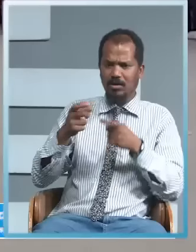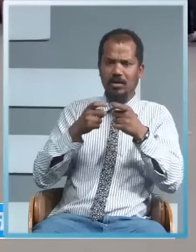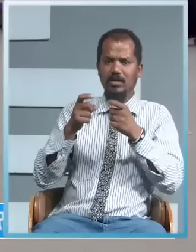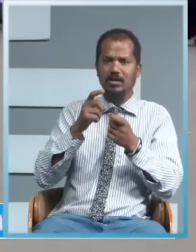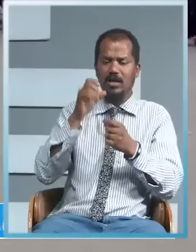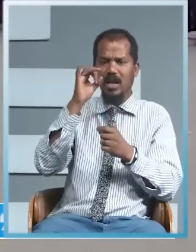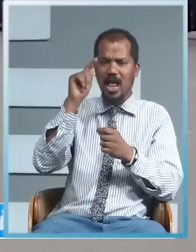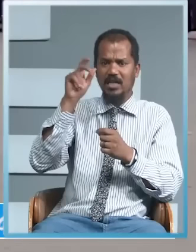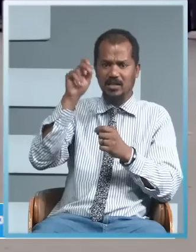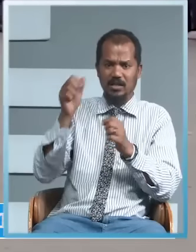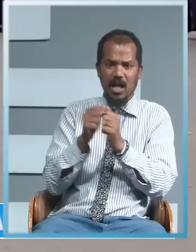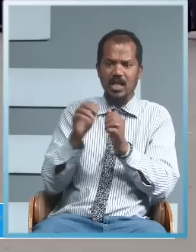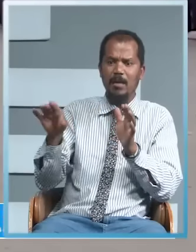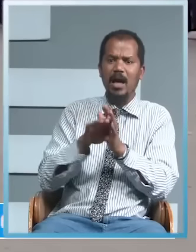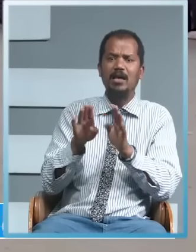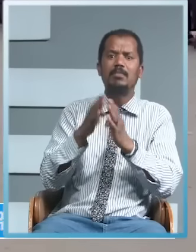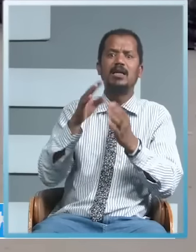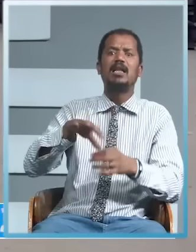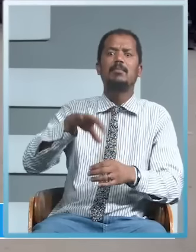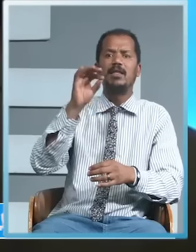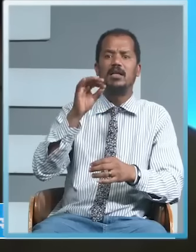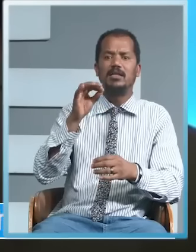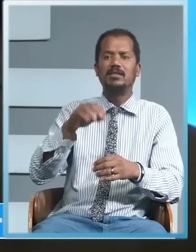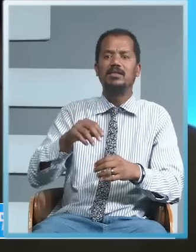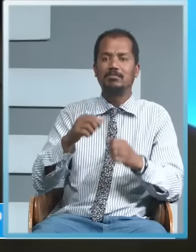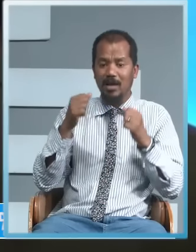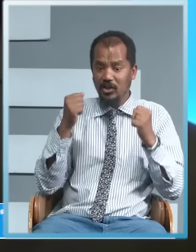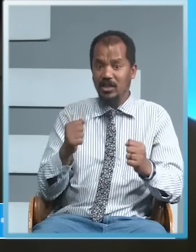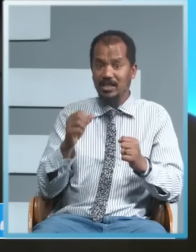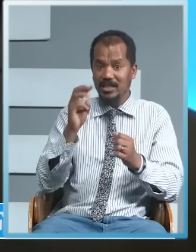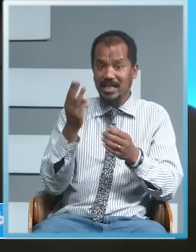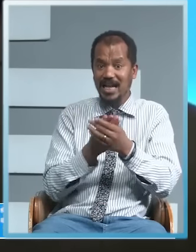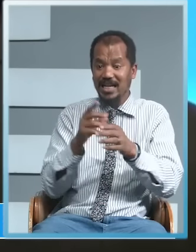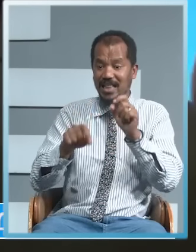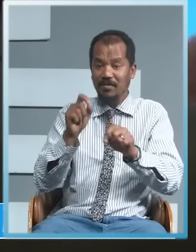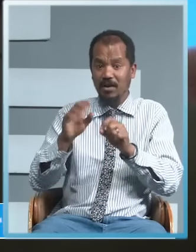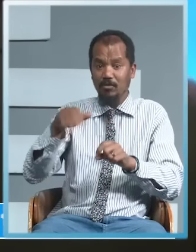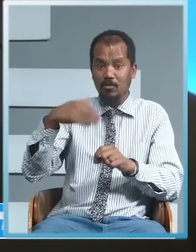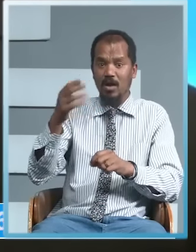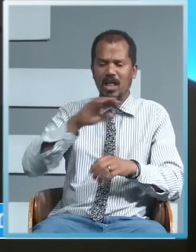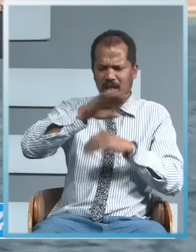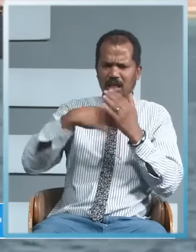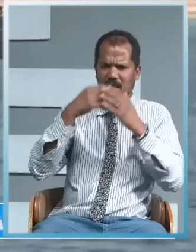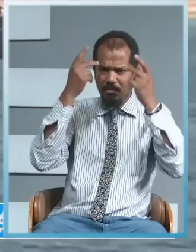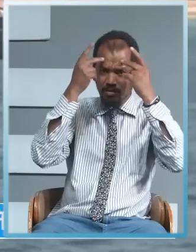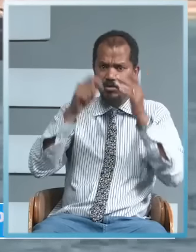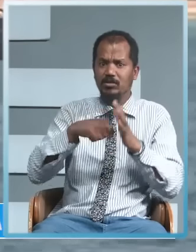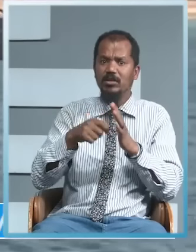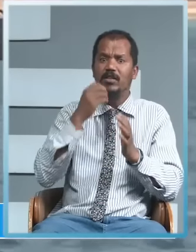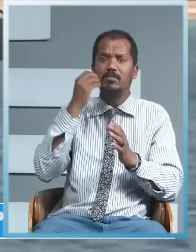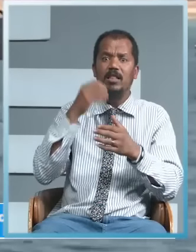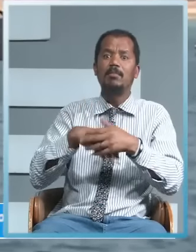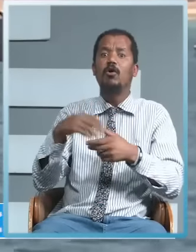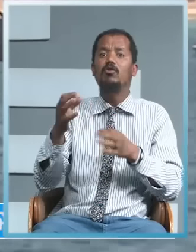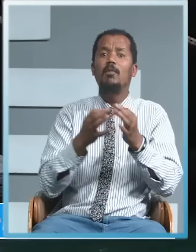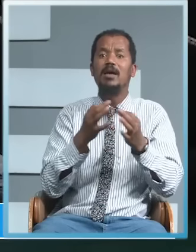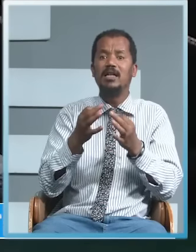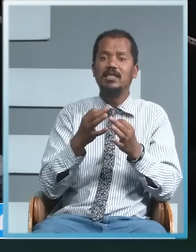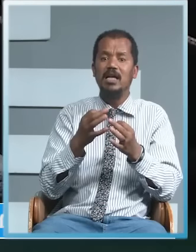ከሆነችው ሶማሌላንድ ጋር የባህር በር ለማግኘት የሚያስችላትን ሰነድ ከተፈራረመች በኋላ የጠቅላይ ሚኒስትሩ ጽህፈት ቤት ባወጣው